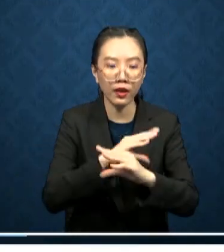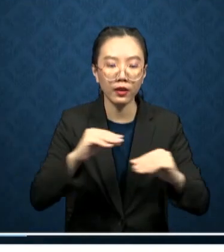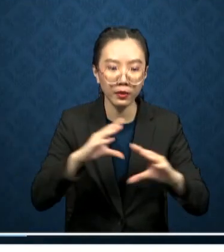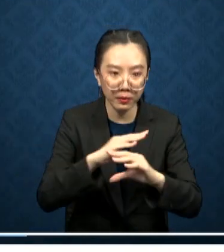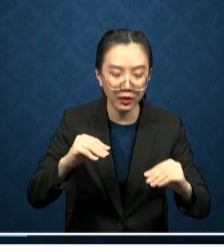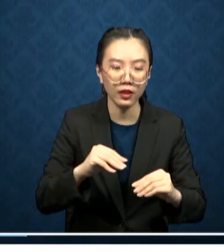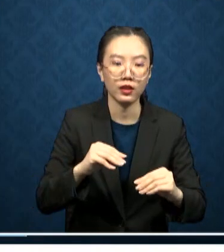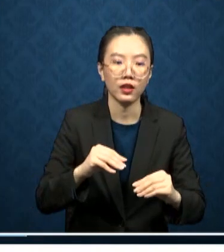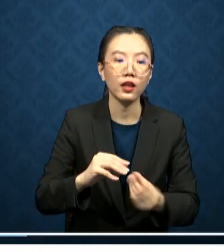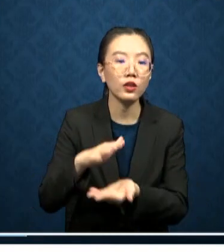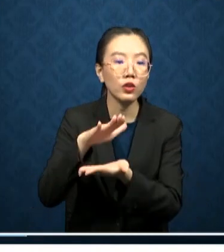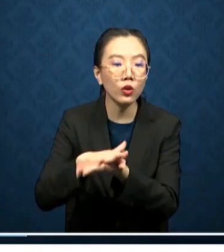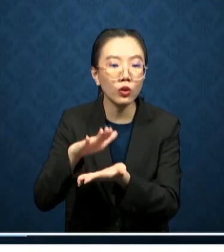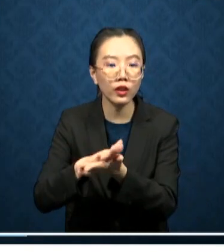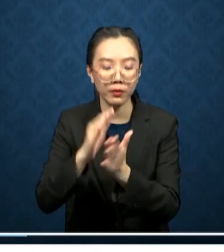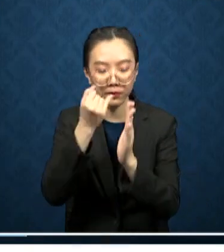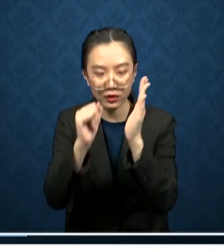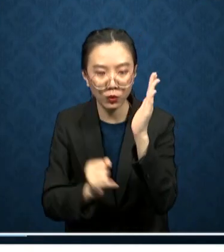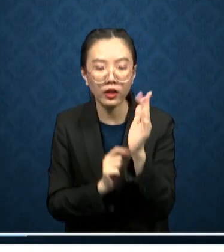นศึษาในพ้นที่ผู้วภาคอื่นๆ